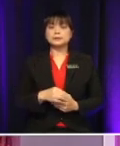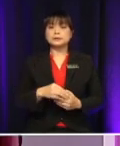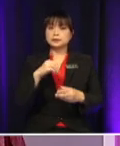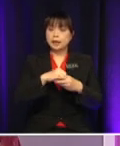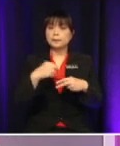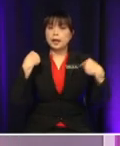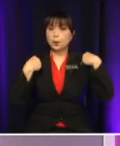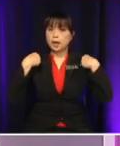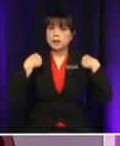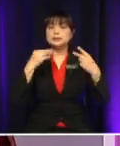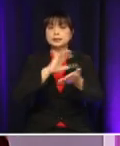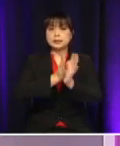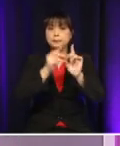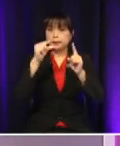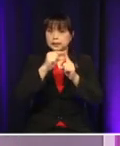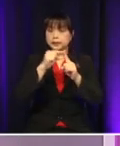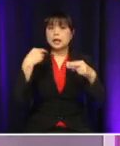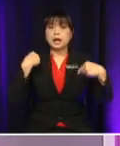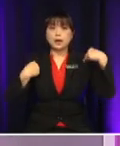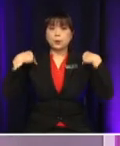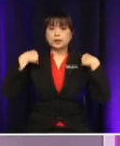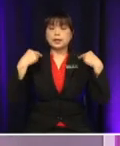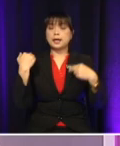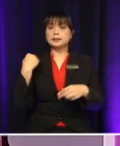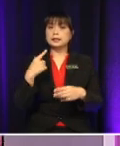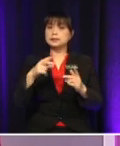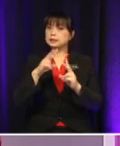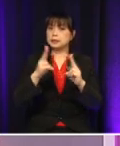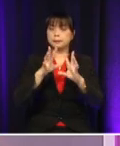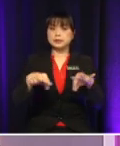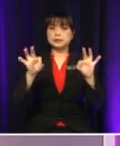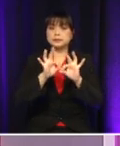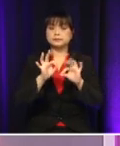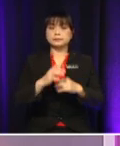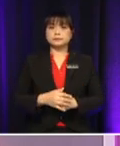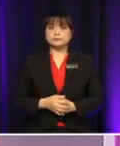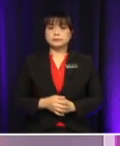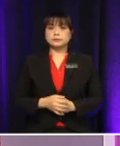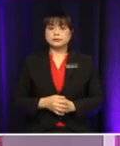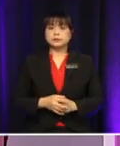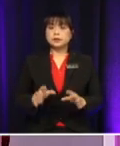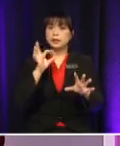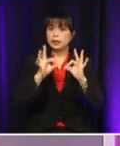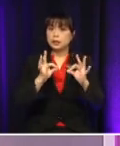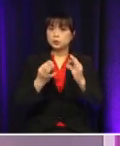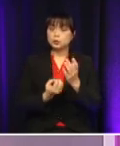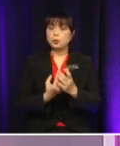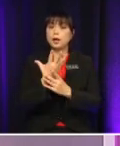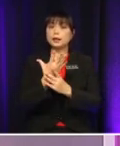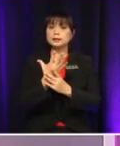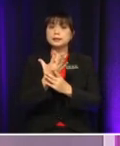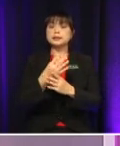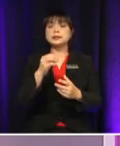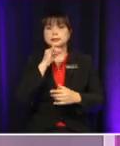di dalam soal ini kalau dia kata tumbuhan bermaksud kita ada dua pilihan kanji dan selulosa tapi dia sudah kata hewan